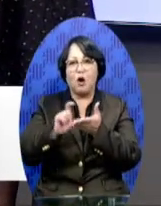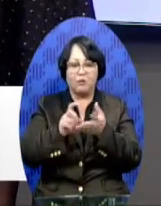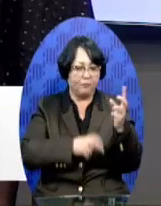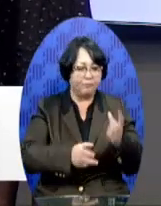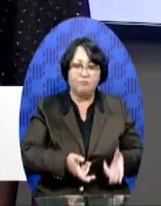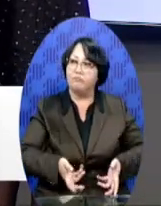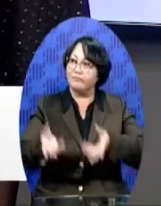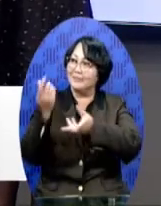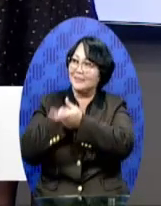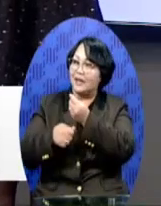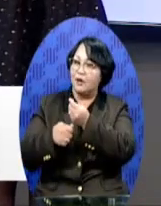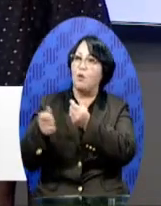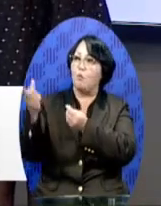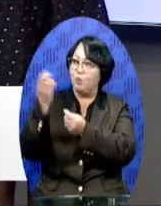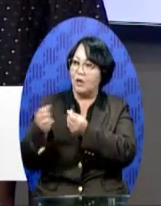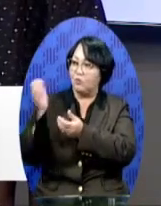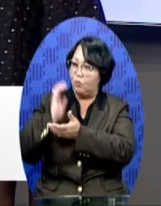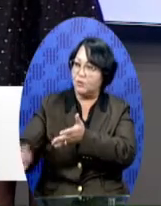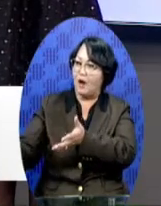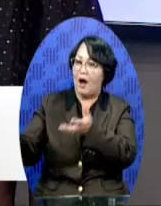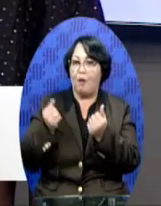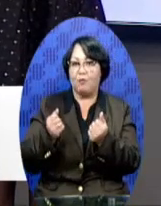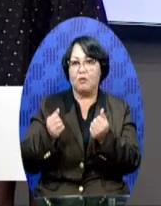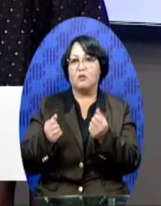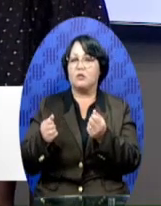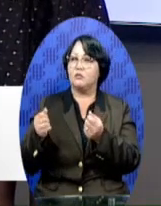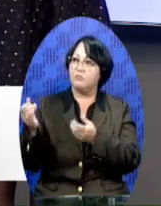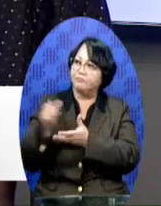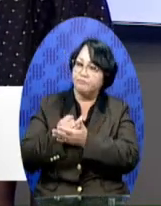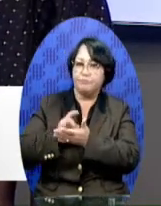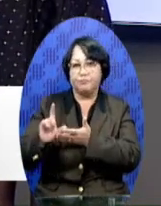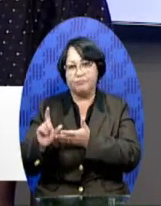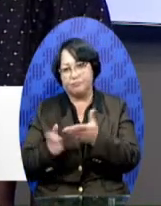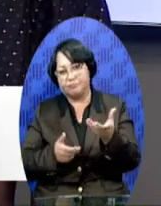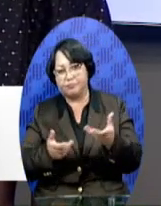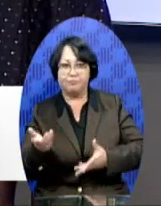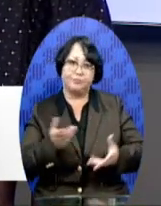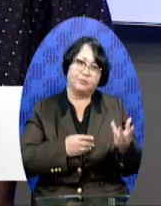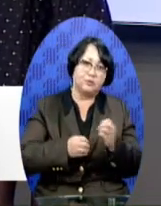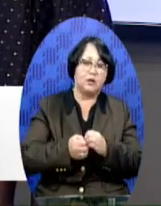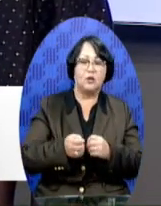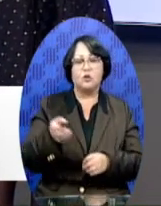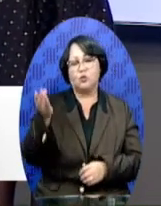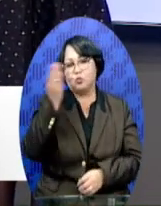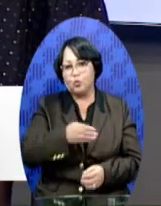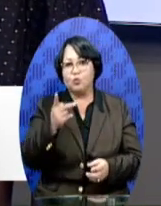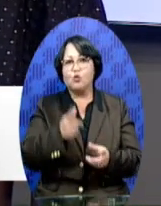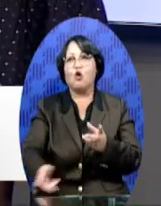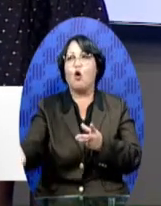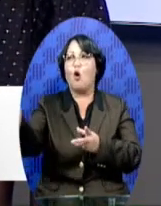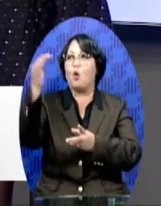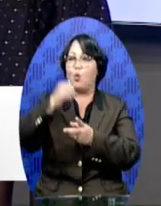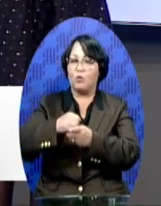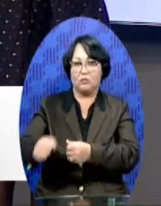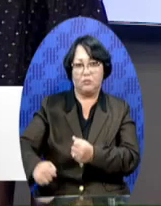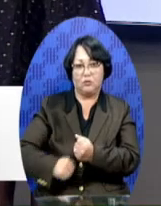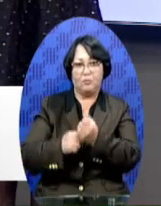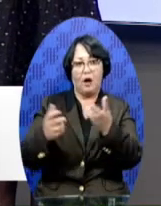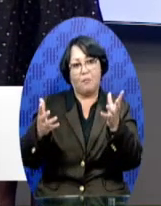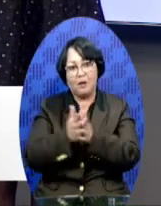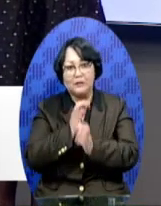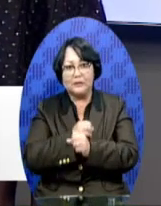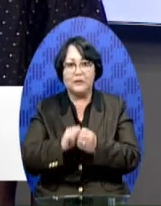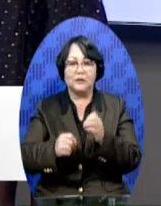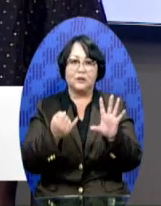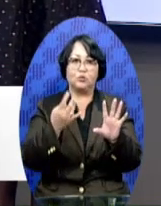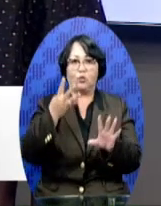худалдаа хийж байгаа үзүүлэлтийг харахад бол ийм дүр зураг гарч байгаа юм. Харин гадаадын шууд хөрөнгө оруулалтын хувьд мөн л дийлэнх буюу